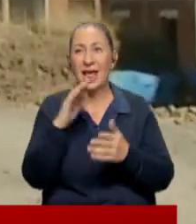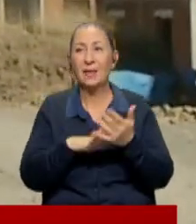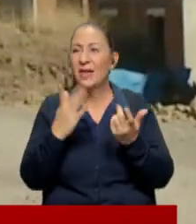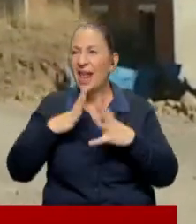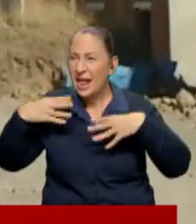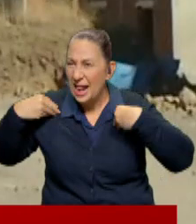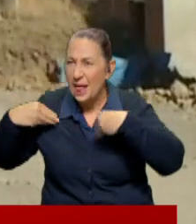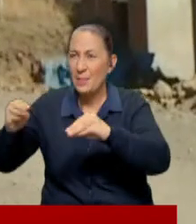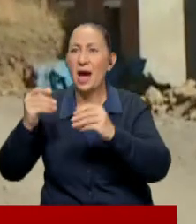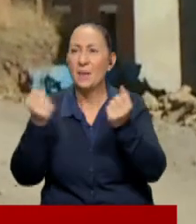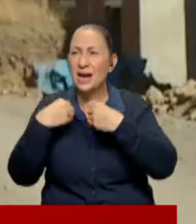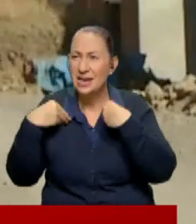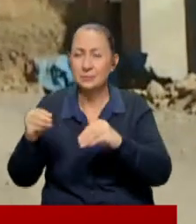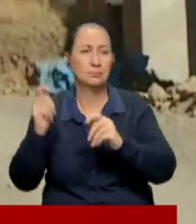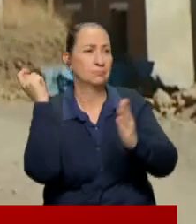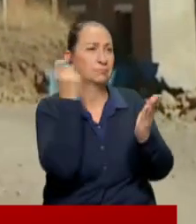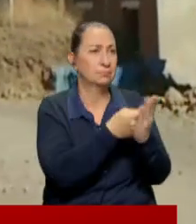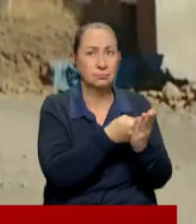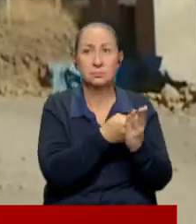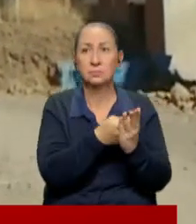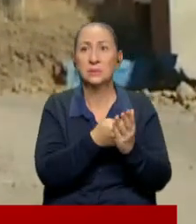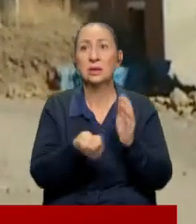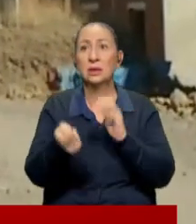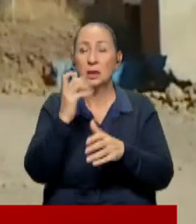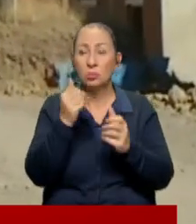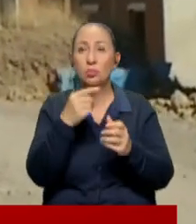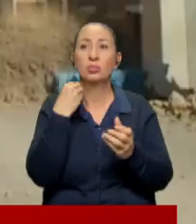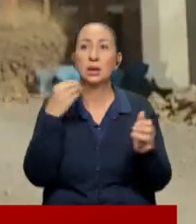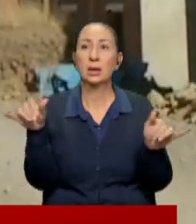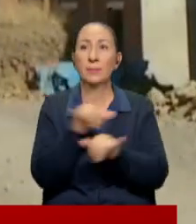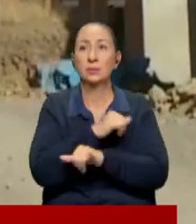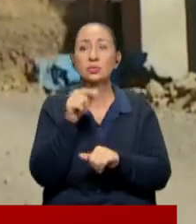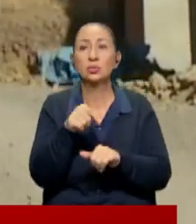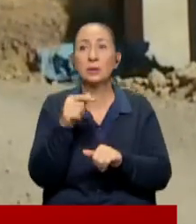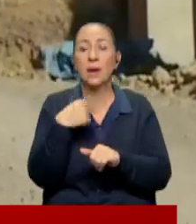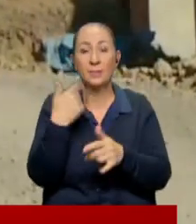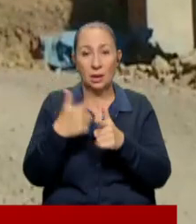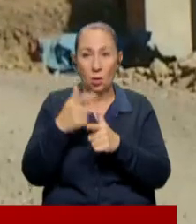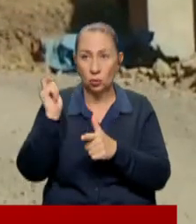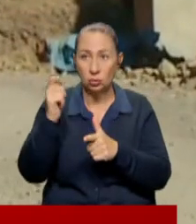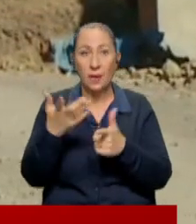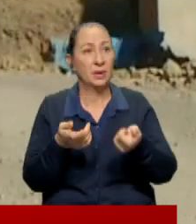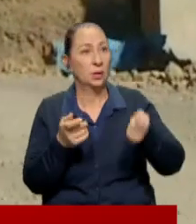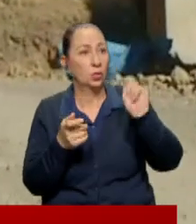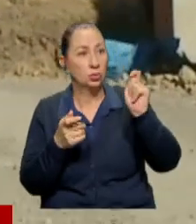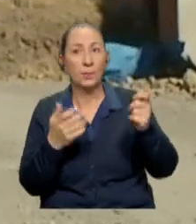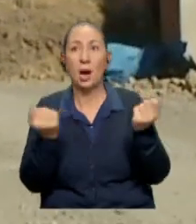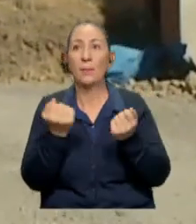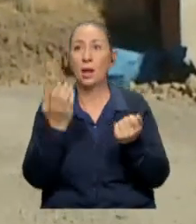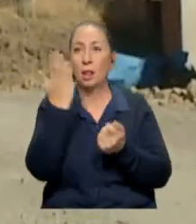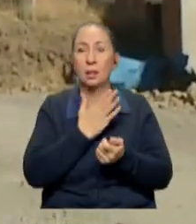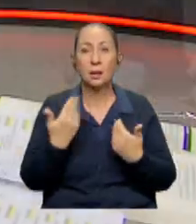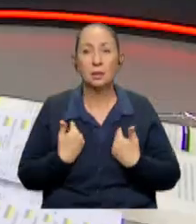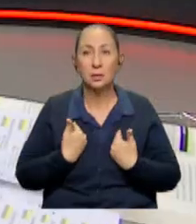elimizde avucumuzda ne vardı sattık. Arabamızı sattık. Sonra kredi çektik ve buranın borcunu kapattık. Şu an üzerine biz hem kira ödüyoruz, hem kredi ödüyoruz, hem de arabamızdan olmuş